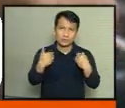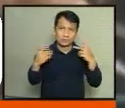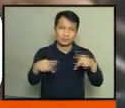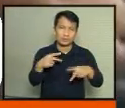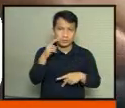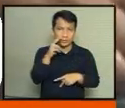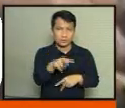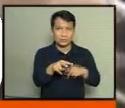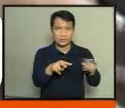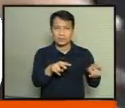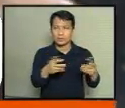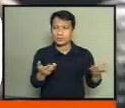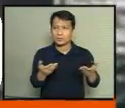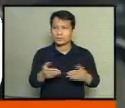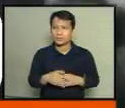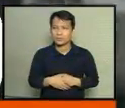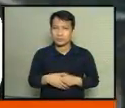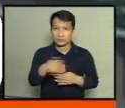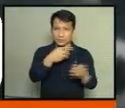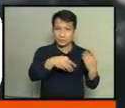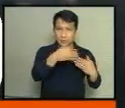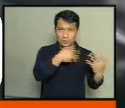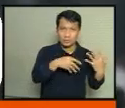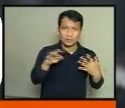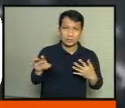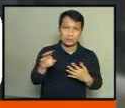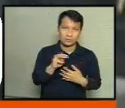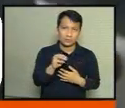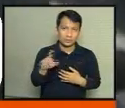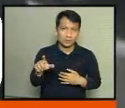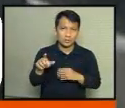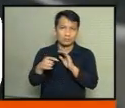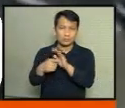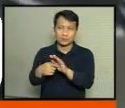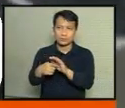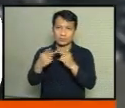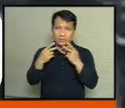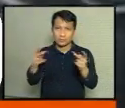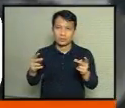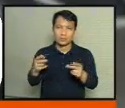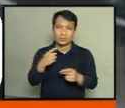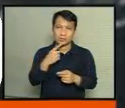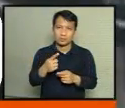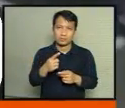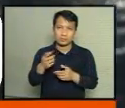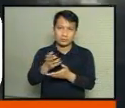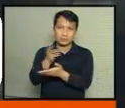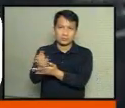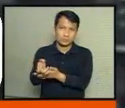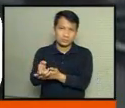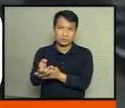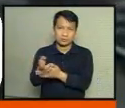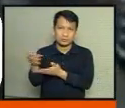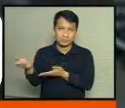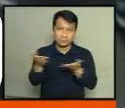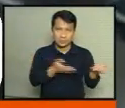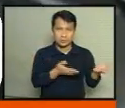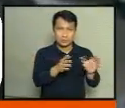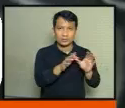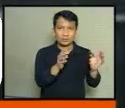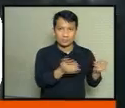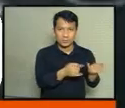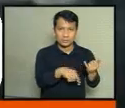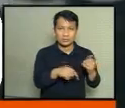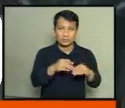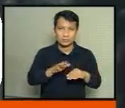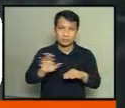pong makikita na namamasyal o pumupunta sa mga pampublikong lugar ay amin pong ire-rescue, ihahatid sa barangay